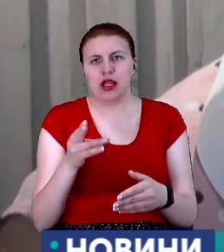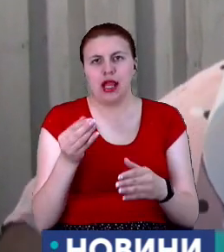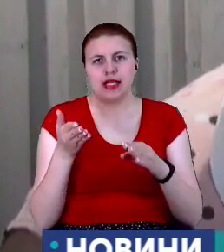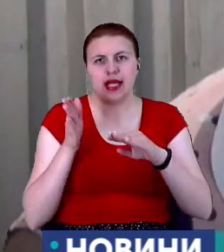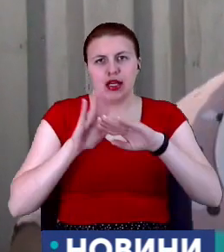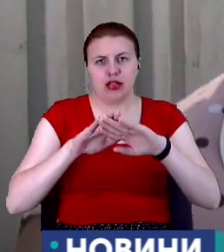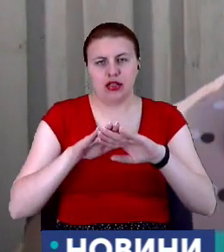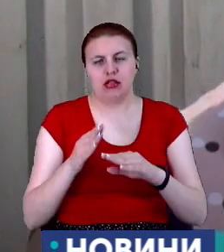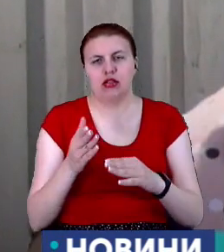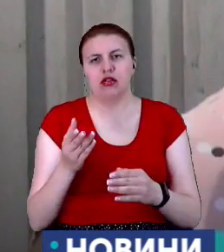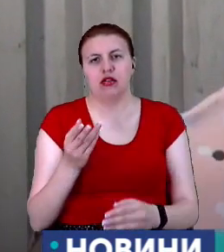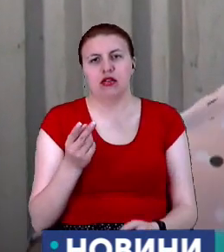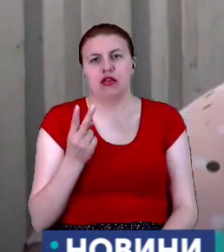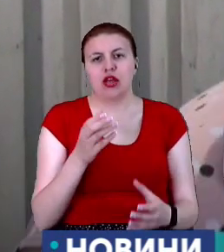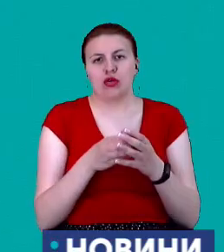в стані готовності.